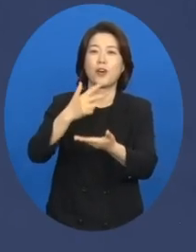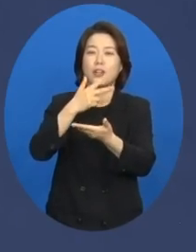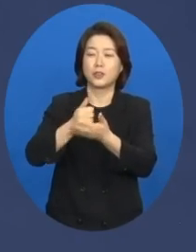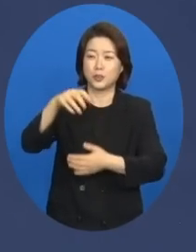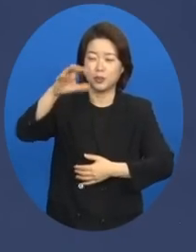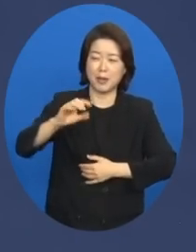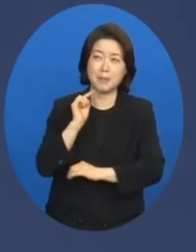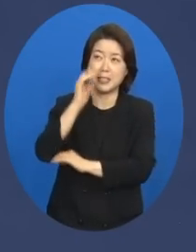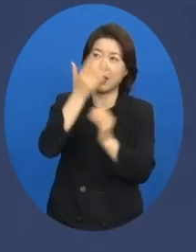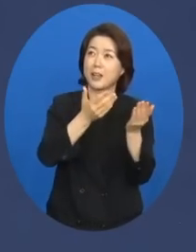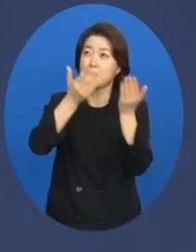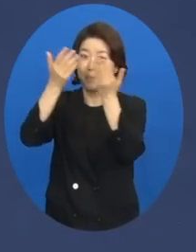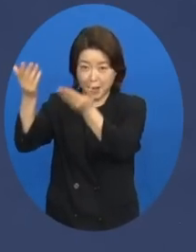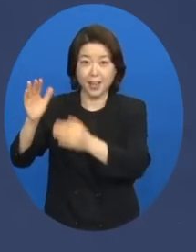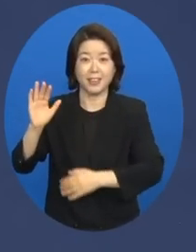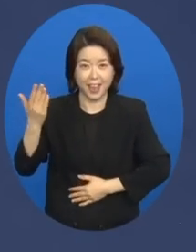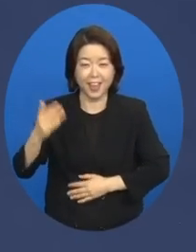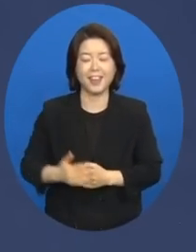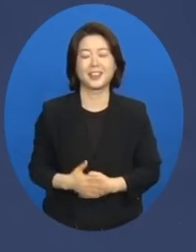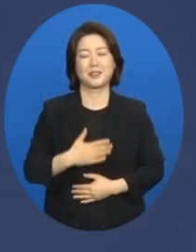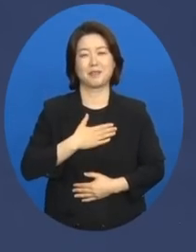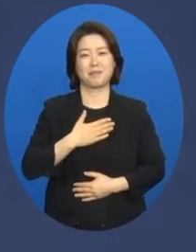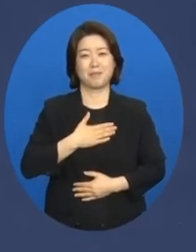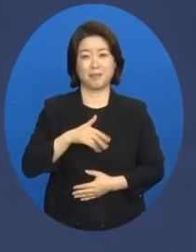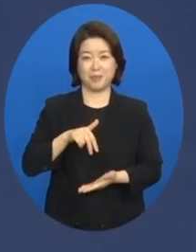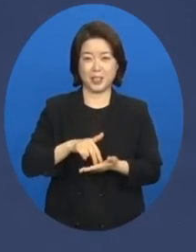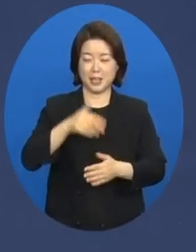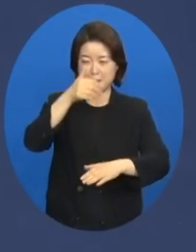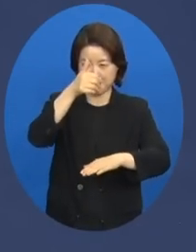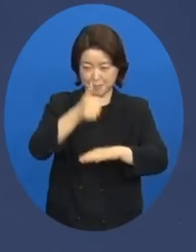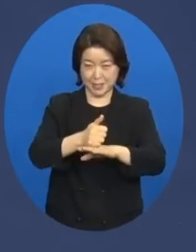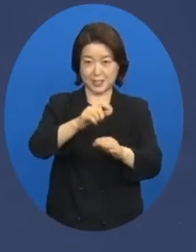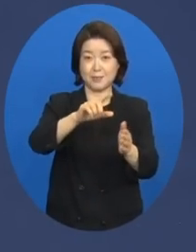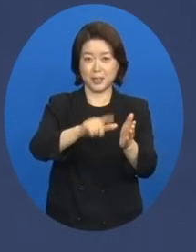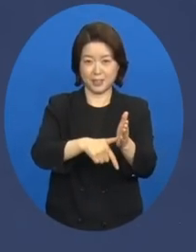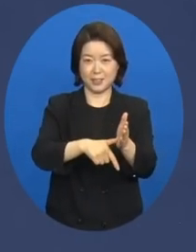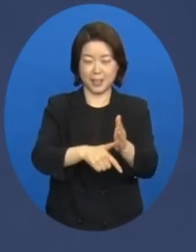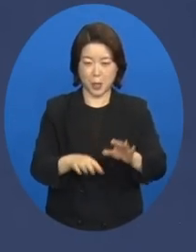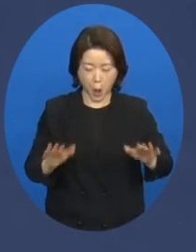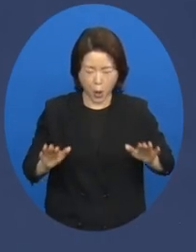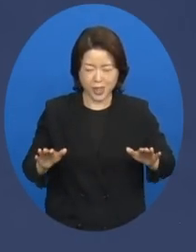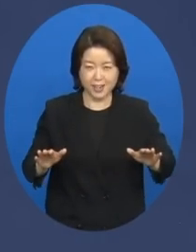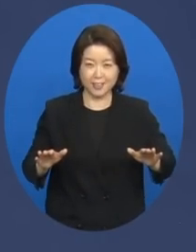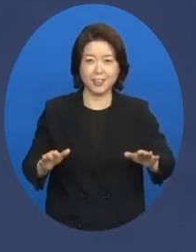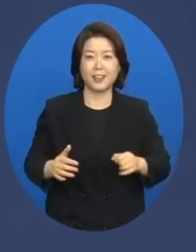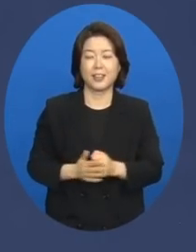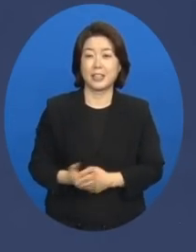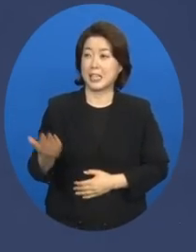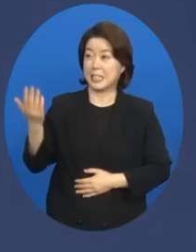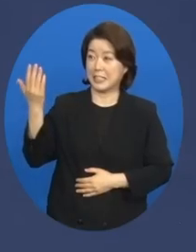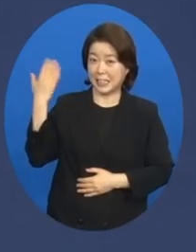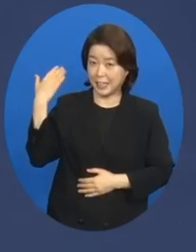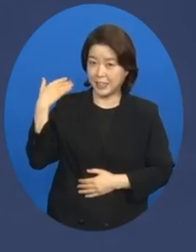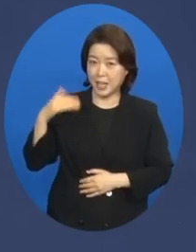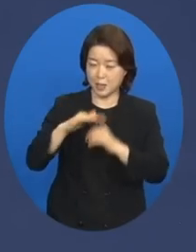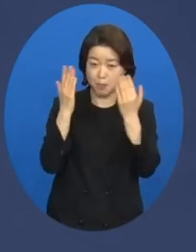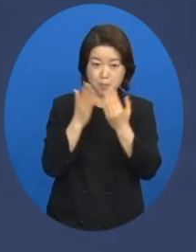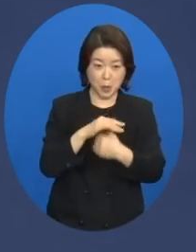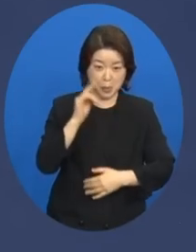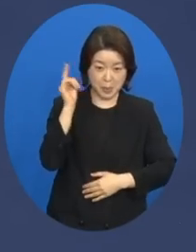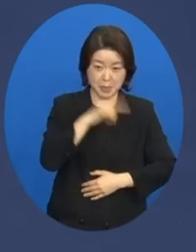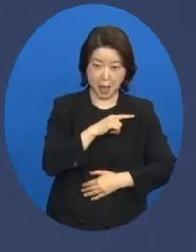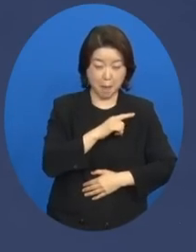영광을 돌리게 되셨으니 저로서는 마지막 시간인데 하여튼 이 시간에 그동안의 모든 나쁜